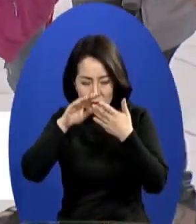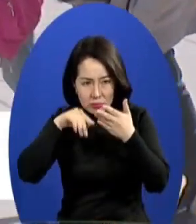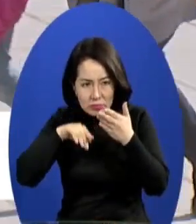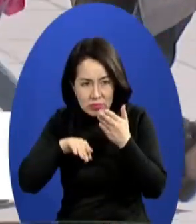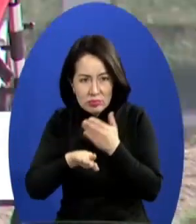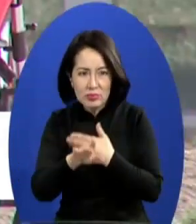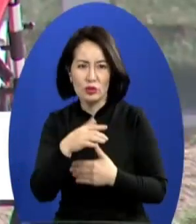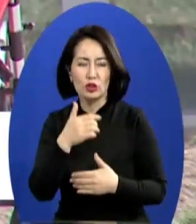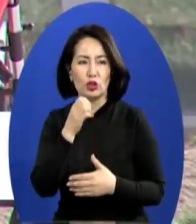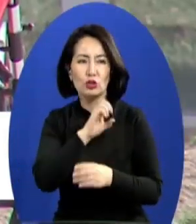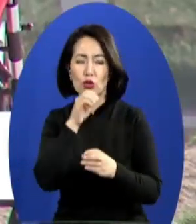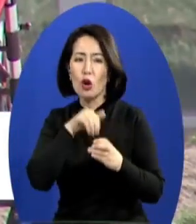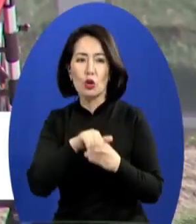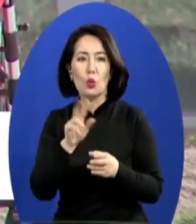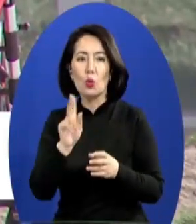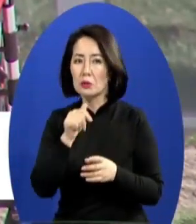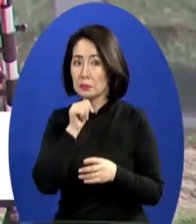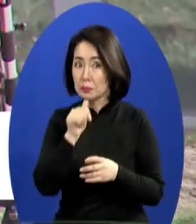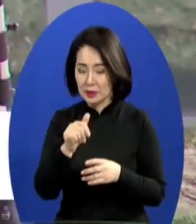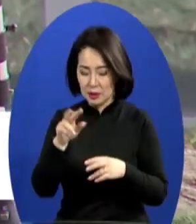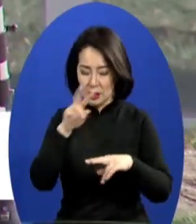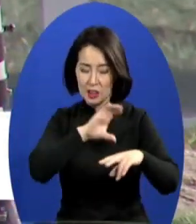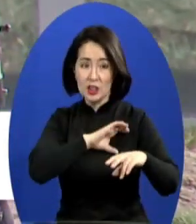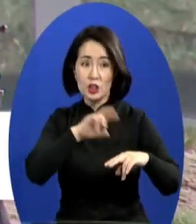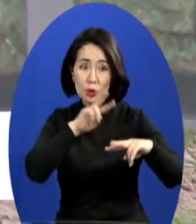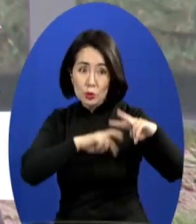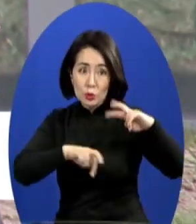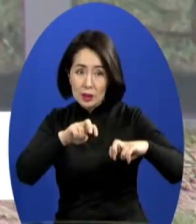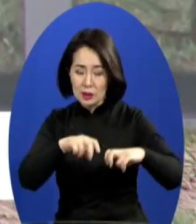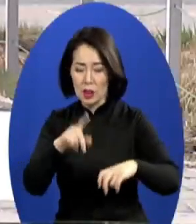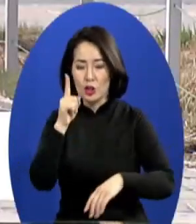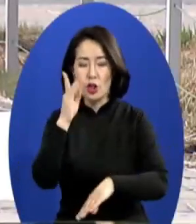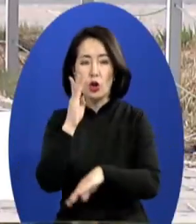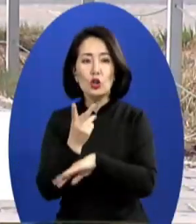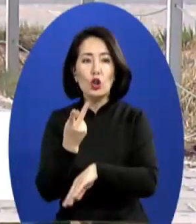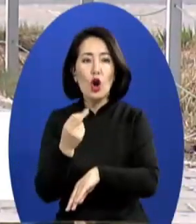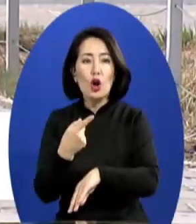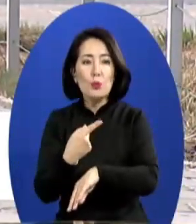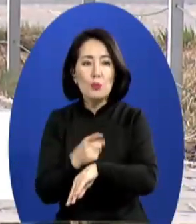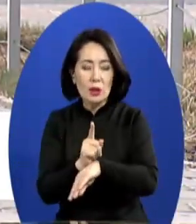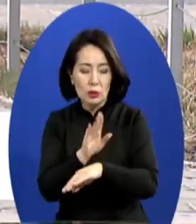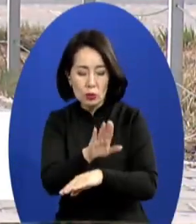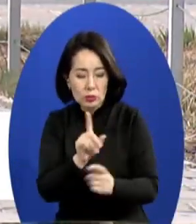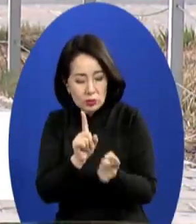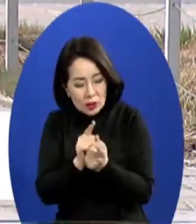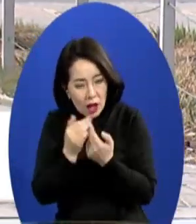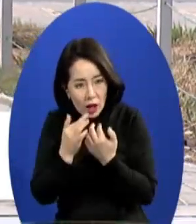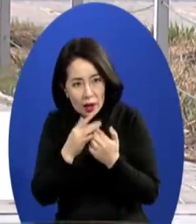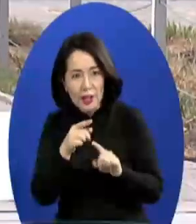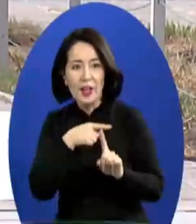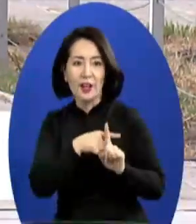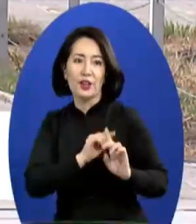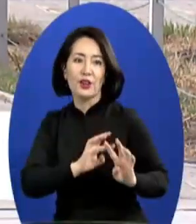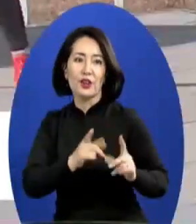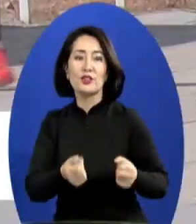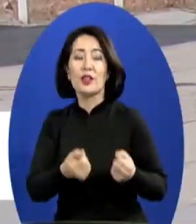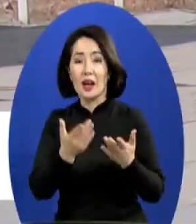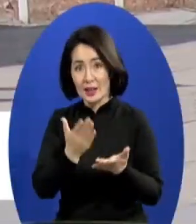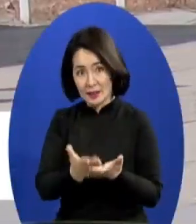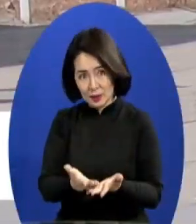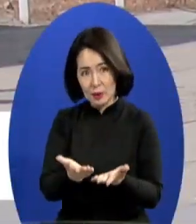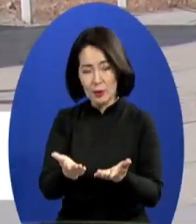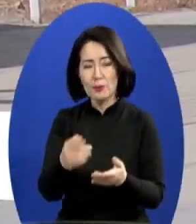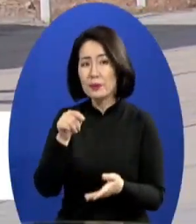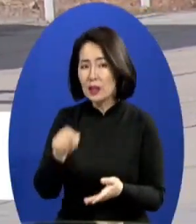үг биш гэдгийг сэтгэл судлаачид хэлж байна. Жишээ нь эхлээд өдөрт 20 минутыг л хүүхэдтэй зарцуулахад эерэг өөрчлөлт гарч эхэлдэг байна.